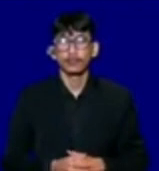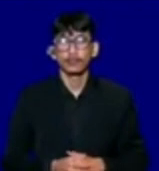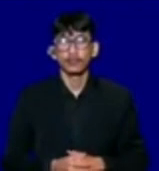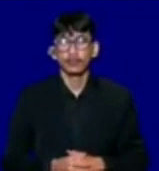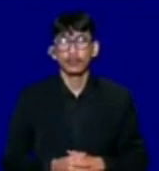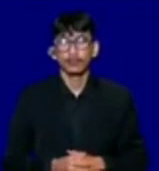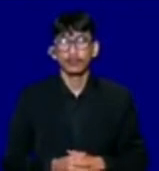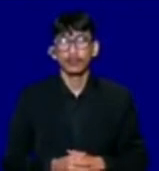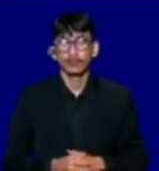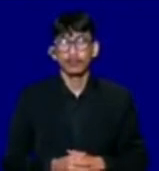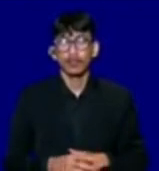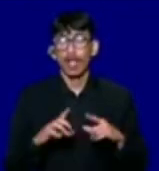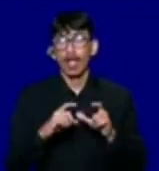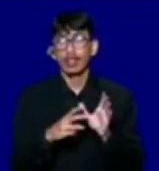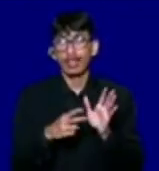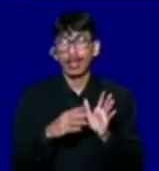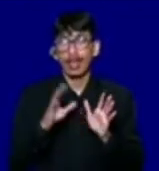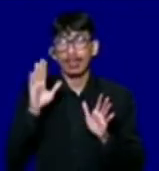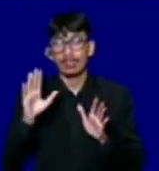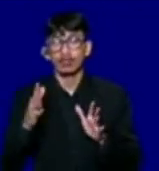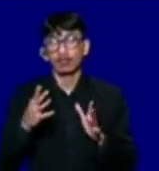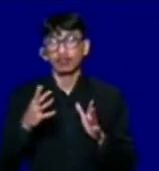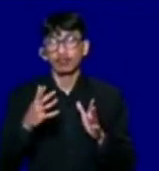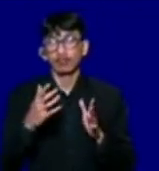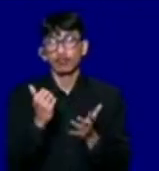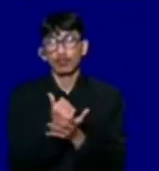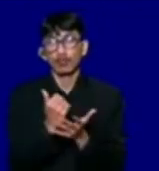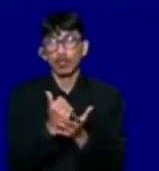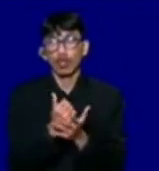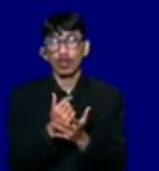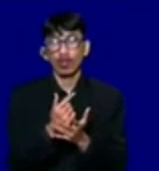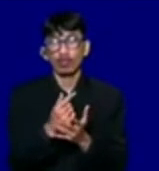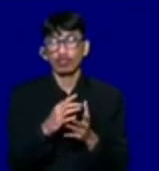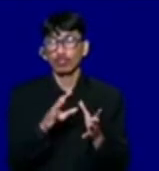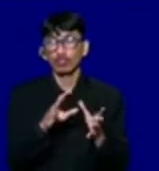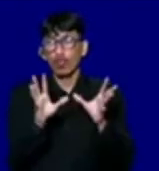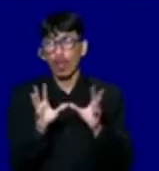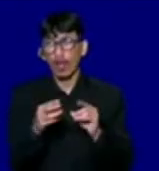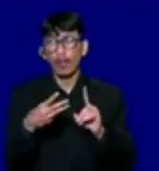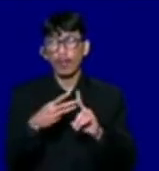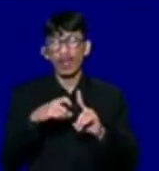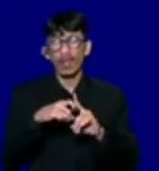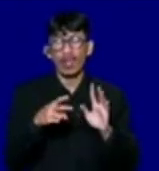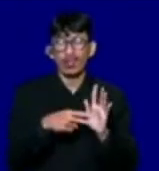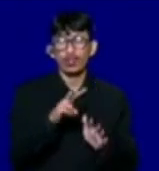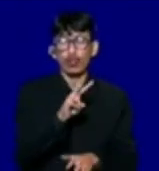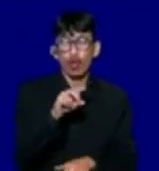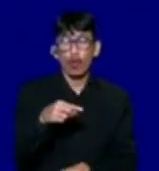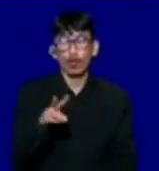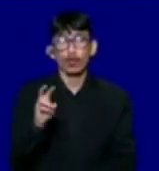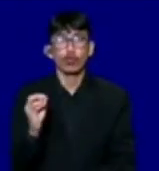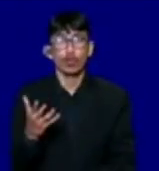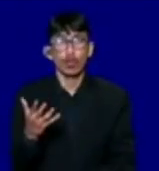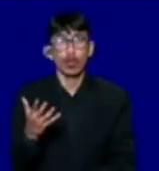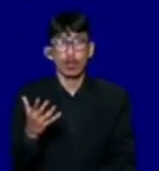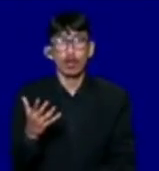sampaikan 3 skenario ini yang mungkin nanti akan kami ambil Jadi jumlahnya sekarang yang terdata di BKN 2,2 juta sekian